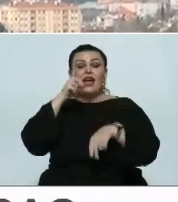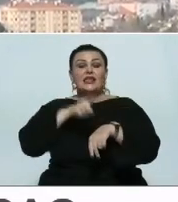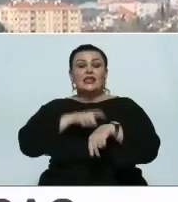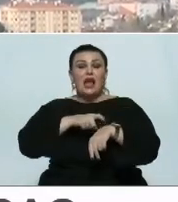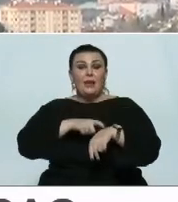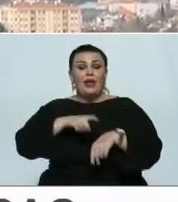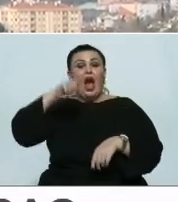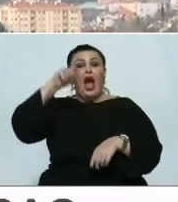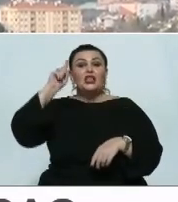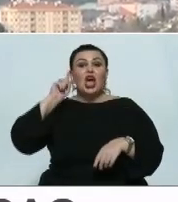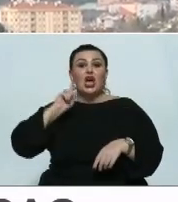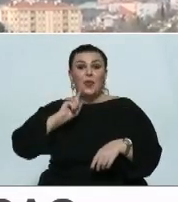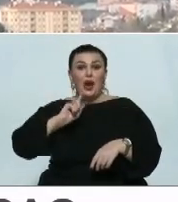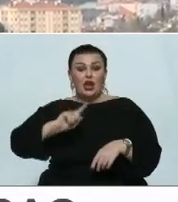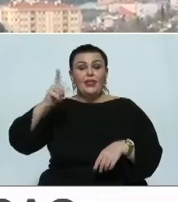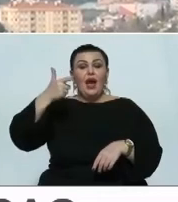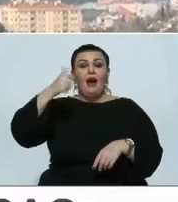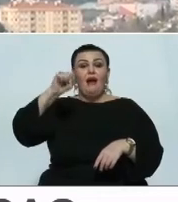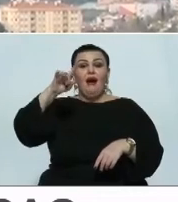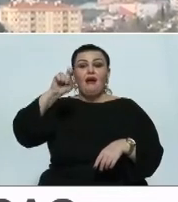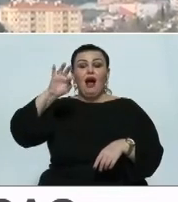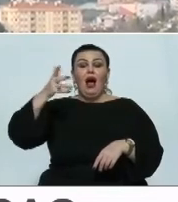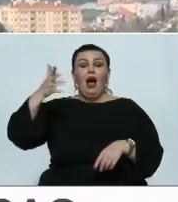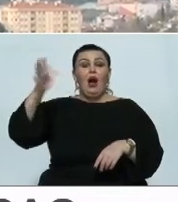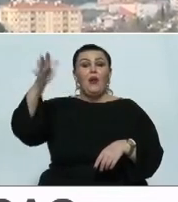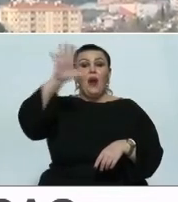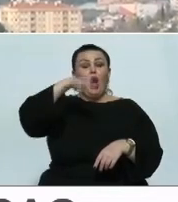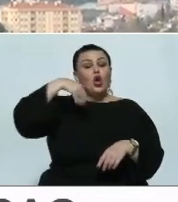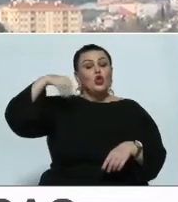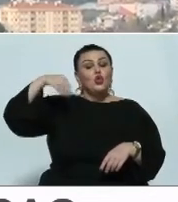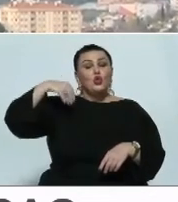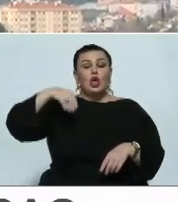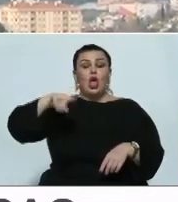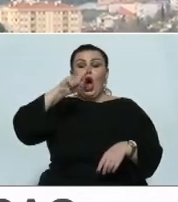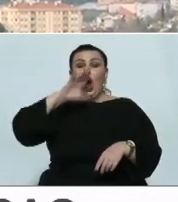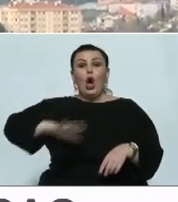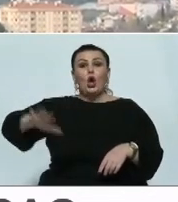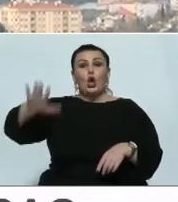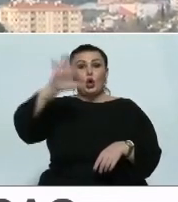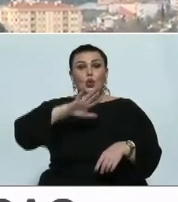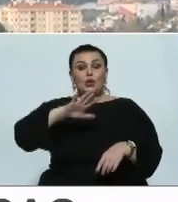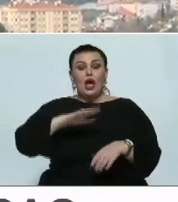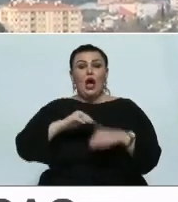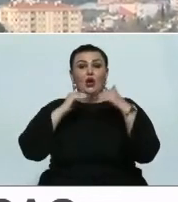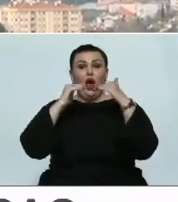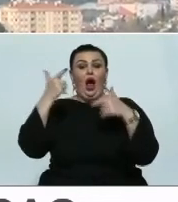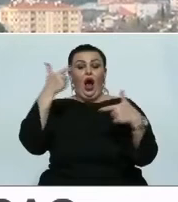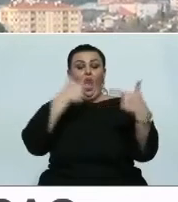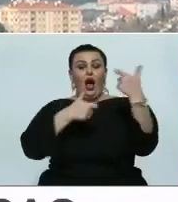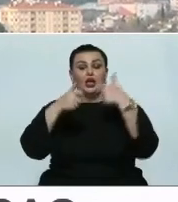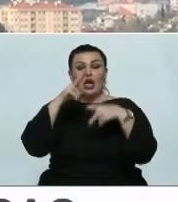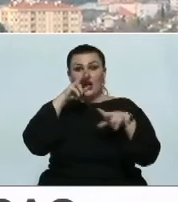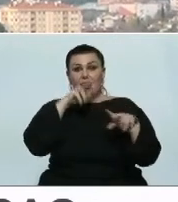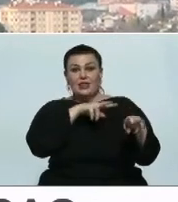həmçinin Azərbaycanda yəni Qarabağda Türkiye ve Rusya'nın ortak yaradacağı ateşkese